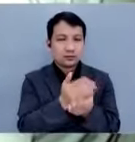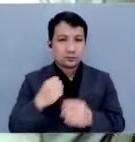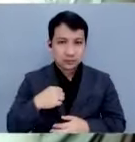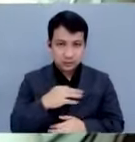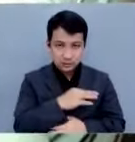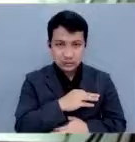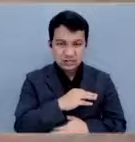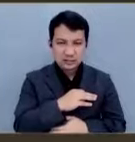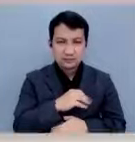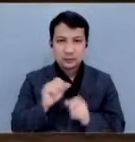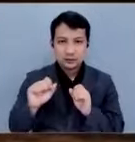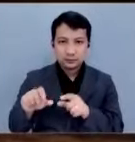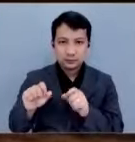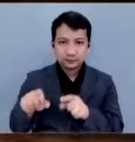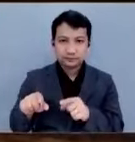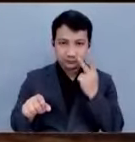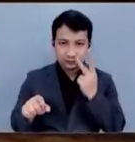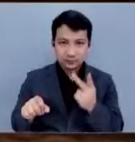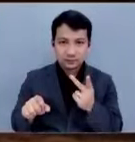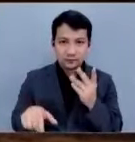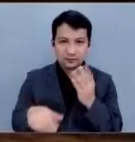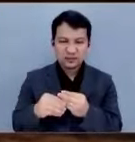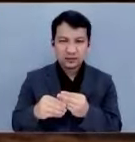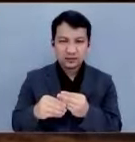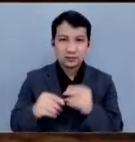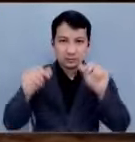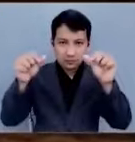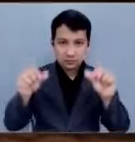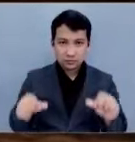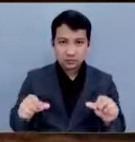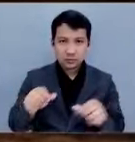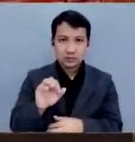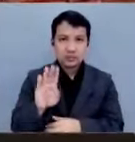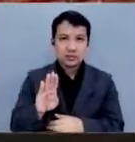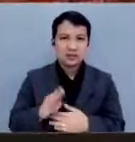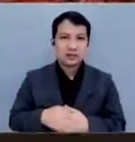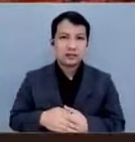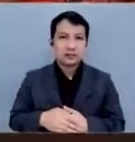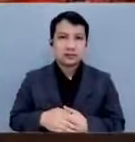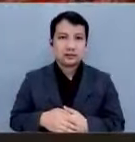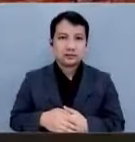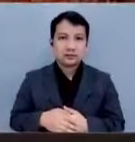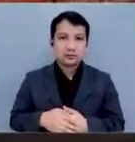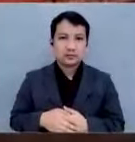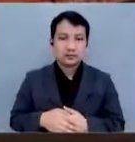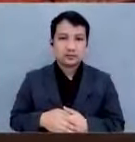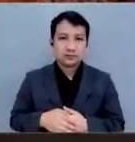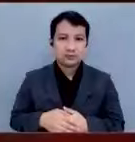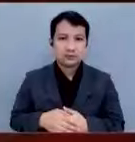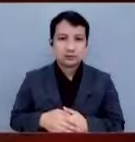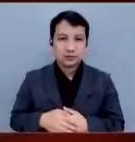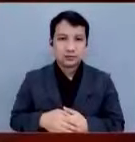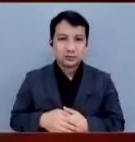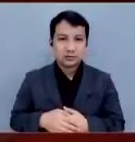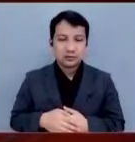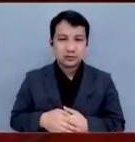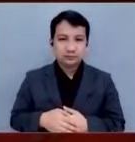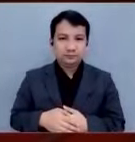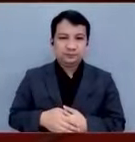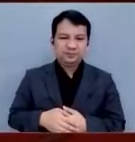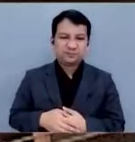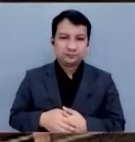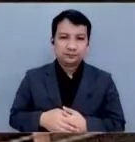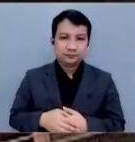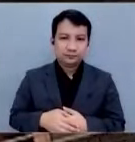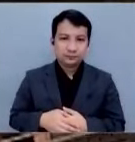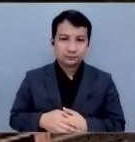tindahan. Nakita ko lang siya, naka-post na sa Facebook 1 minute ago. Pinuntahan ko agad, tinignan ko yung sitwasyon ng